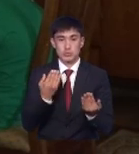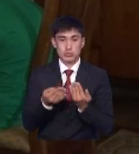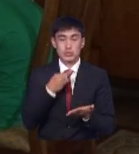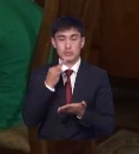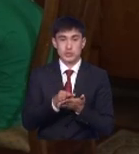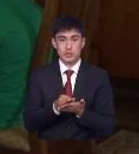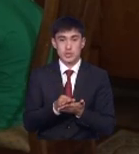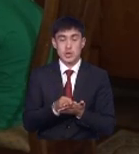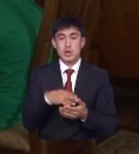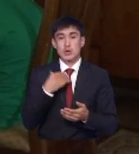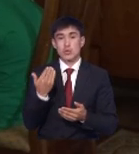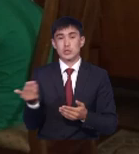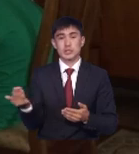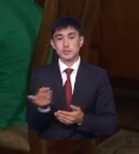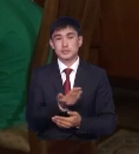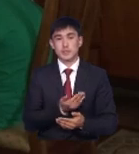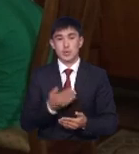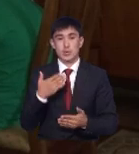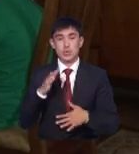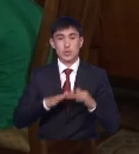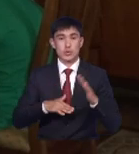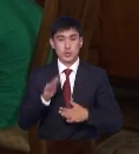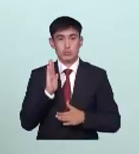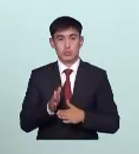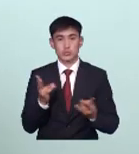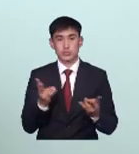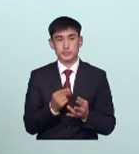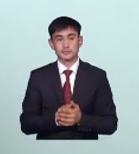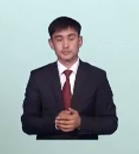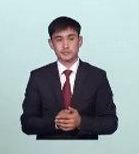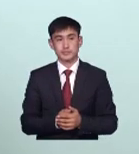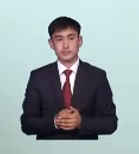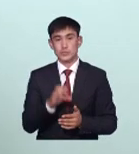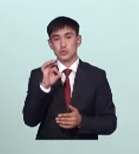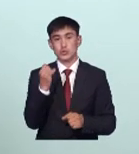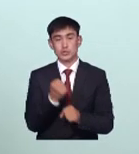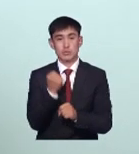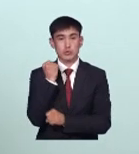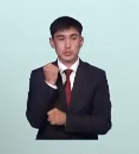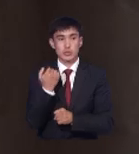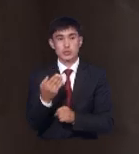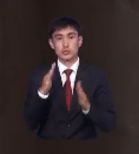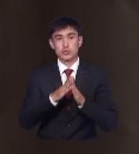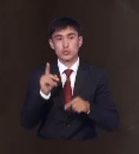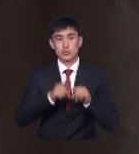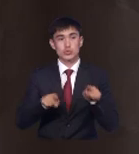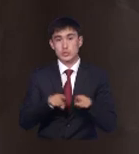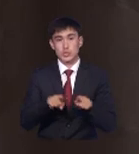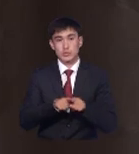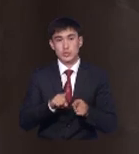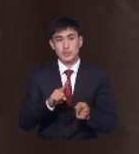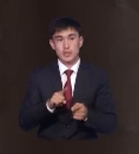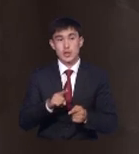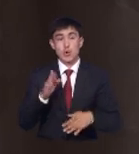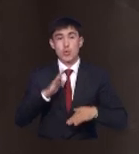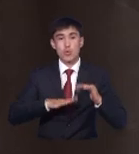береді. Негізі олардың көңілінен шыға білу баланың. Әлеуметтік қызметкер жұмысшы ғана емес, сол үйдің жақын туысындай болып кеткен,